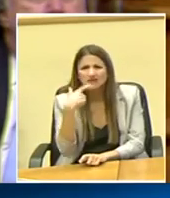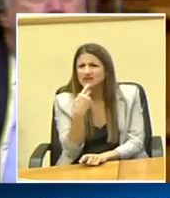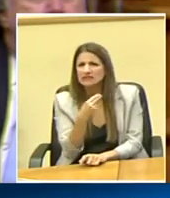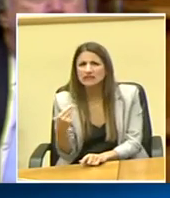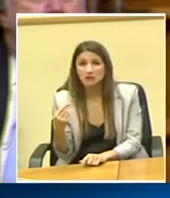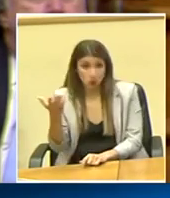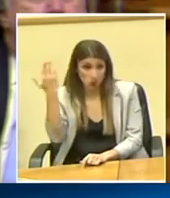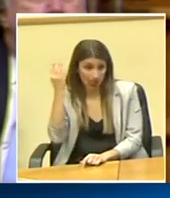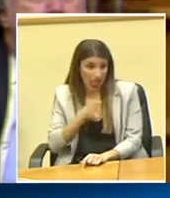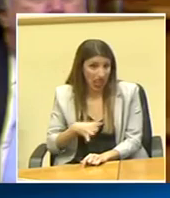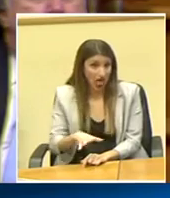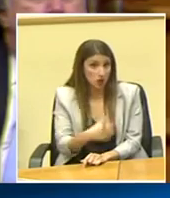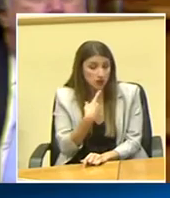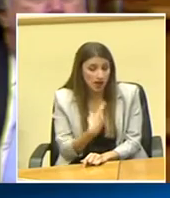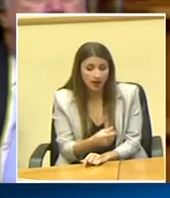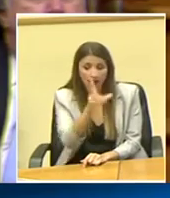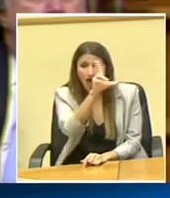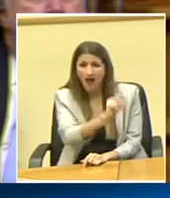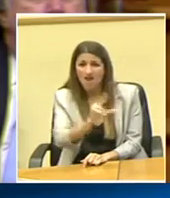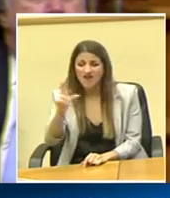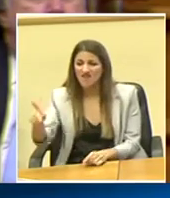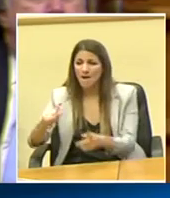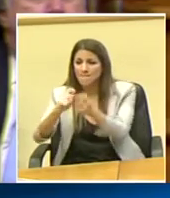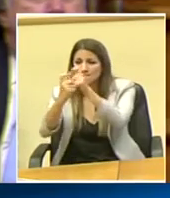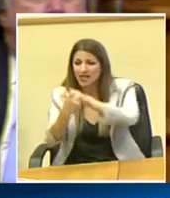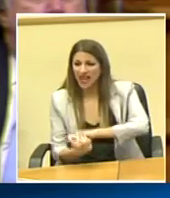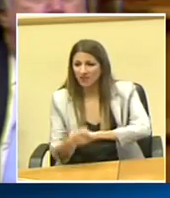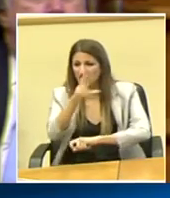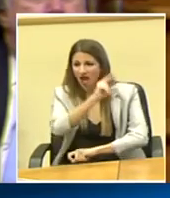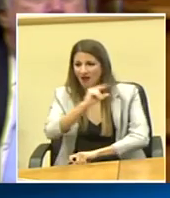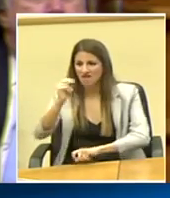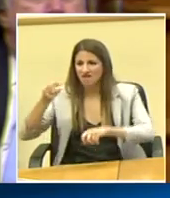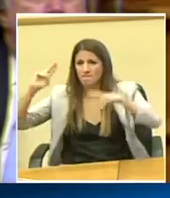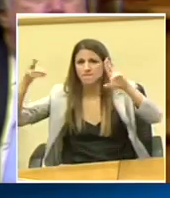ήταν ταυτισμένη με την λέξη περικοπή.